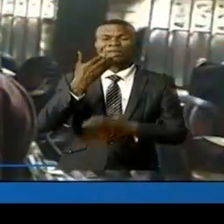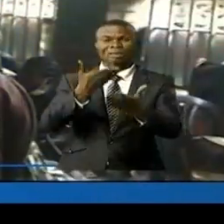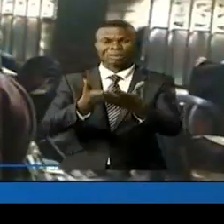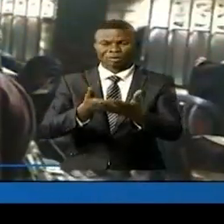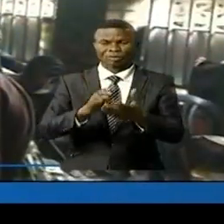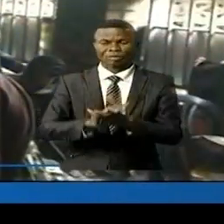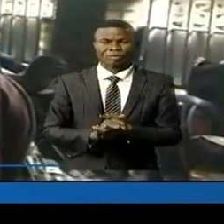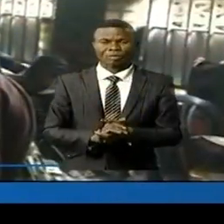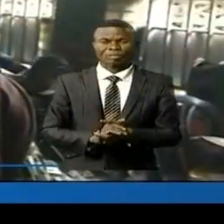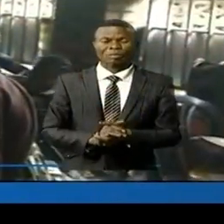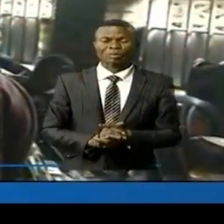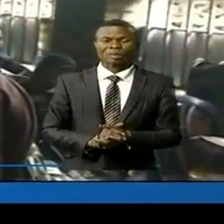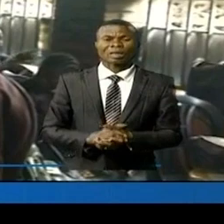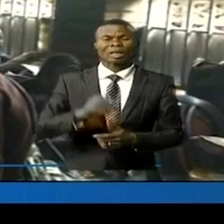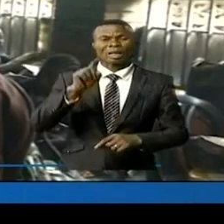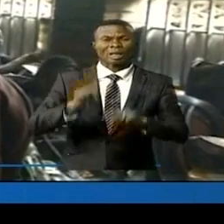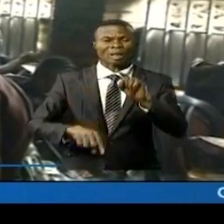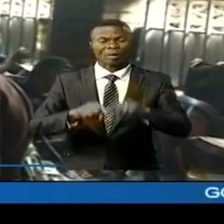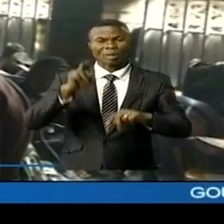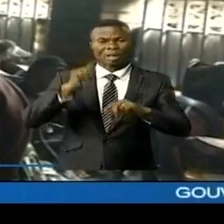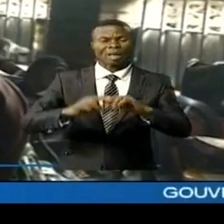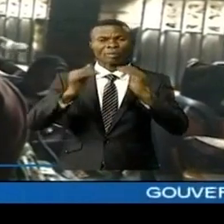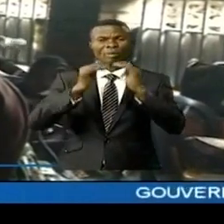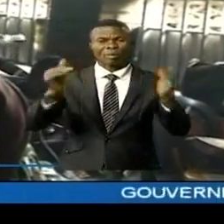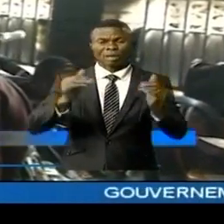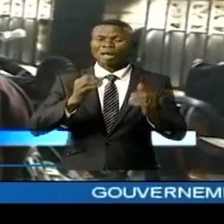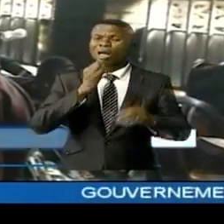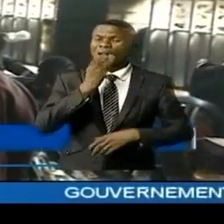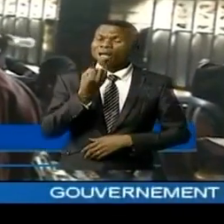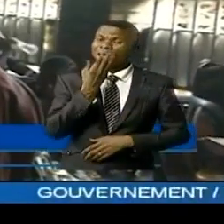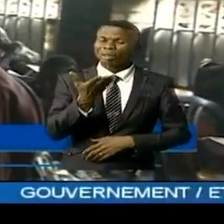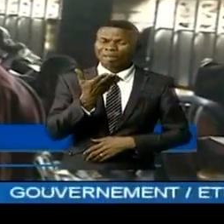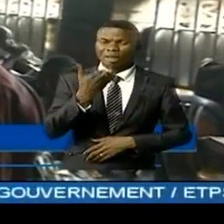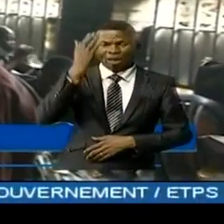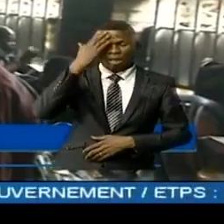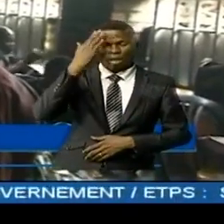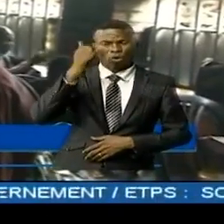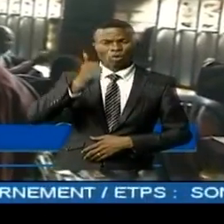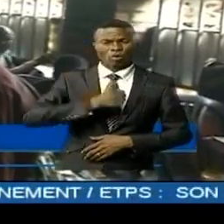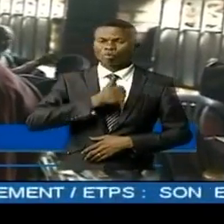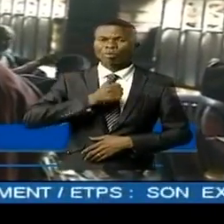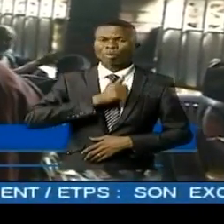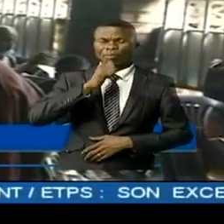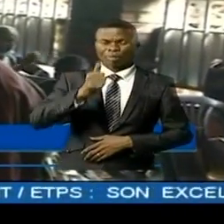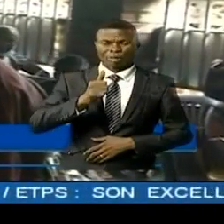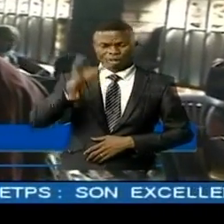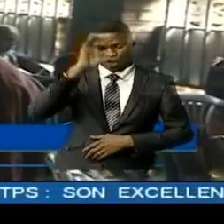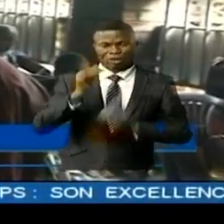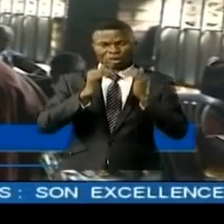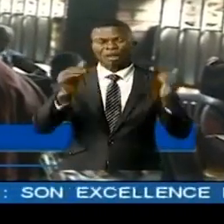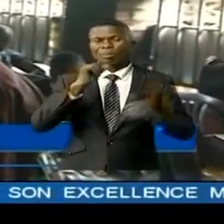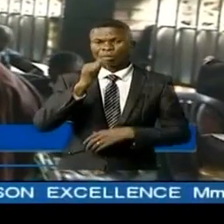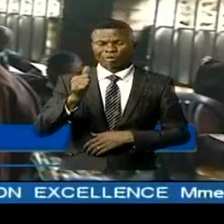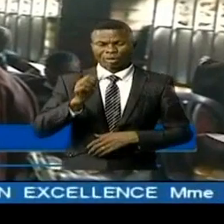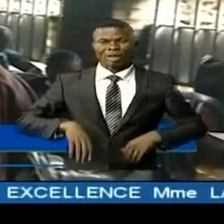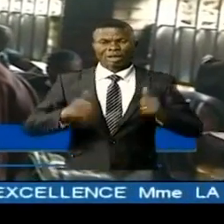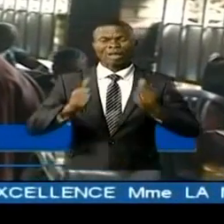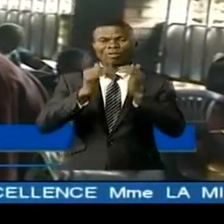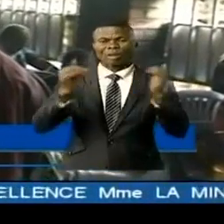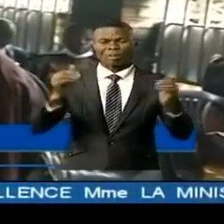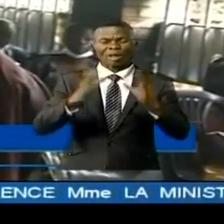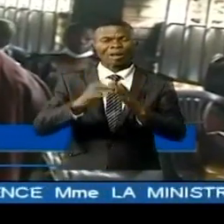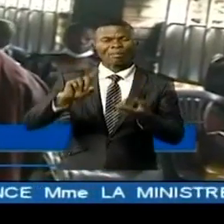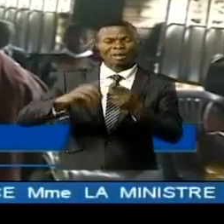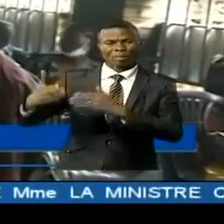on ne peut pas vivre en paix si l'on ne prenait pas soi-même chercher la paix vivre en paix avec ses voisins